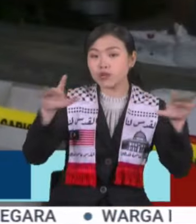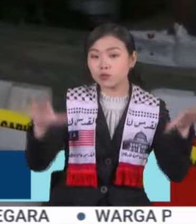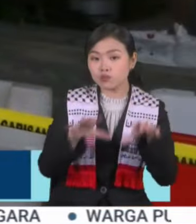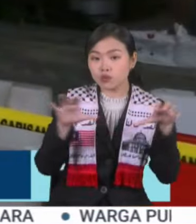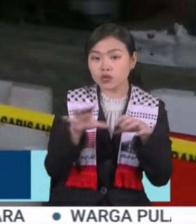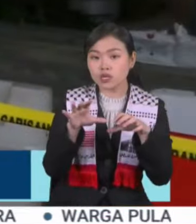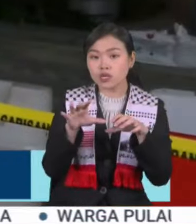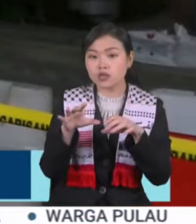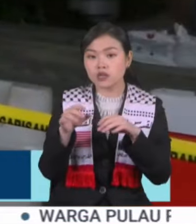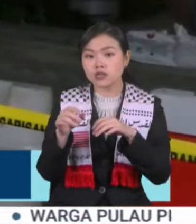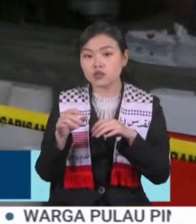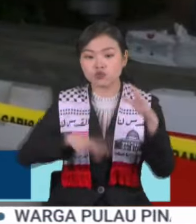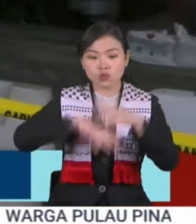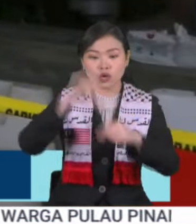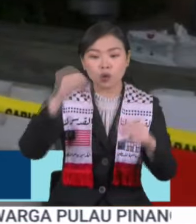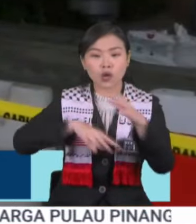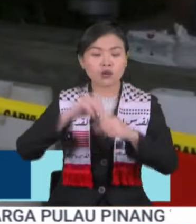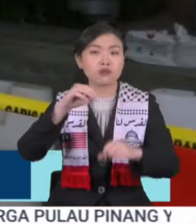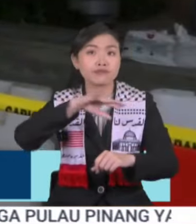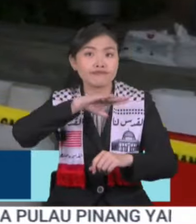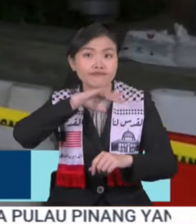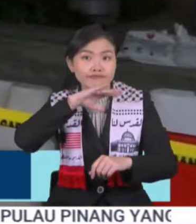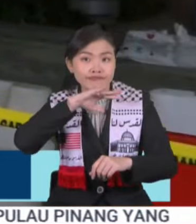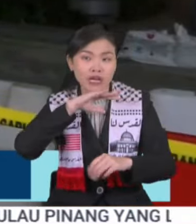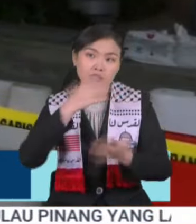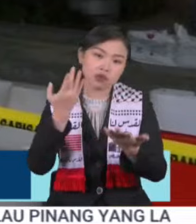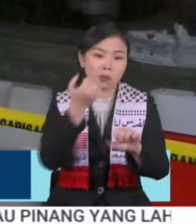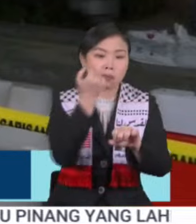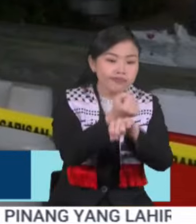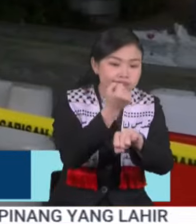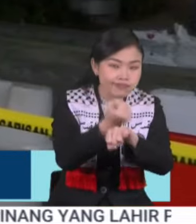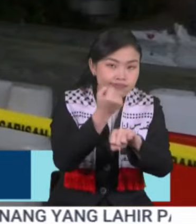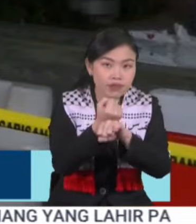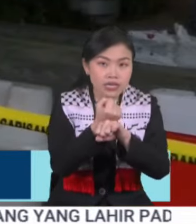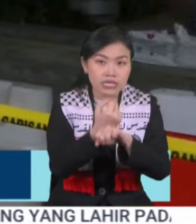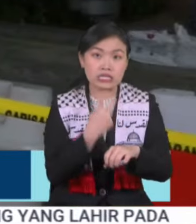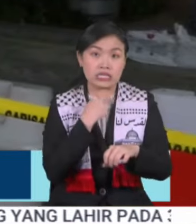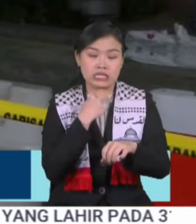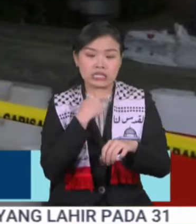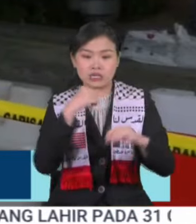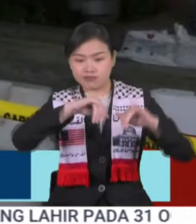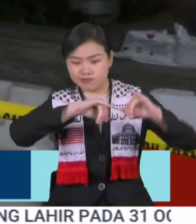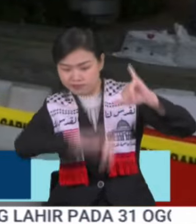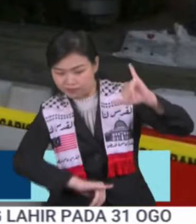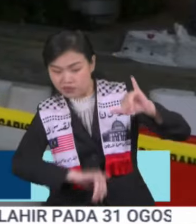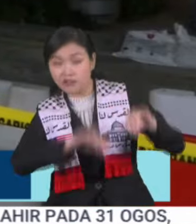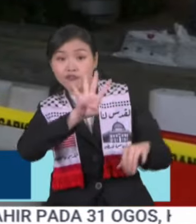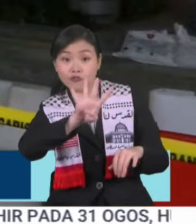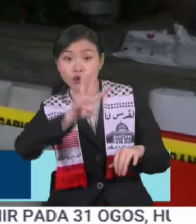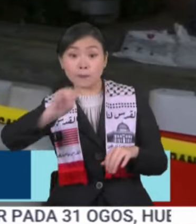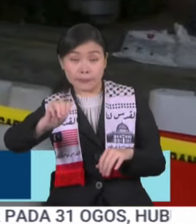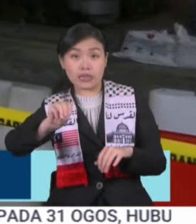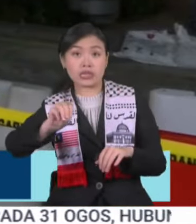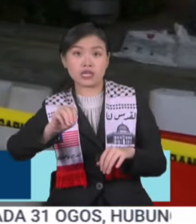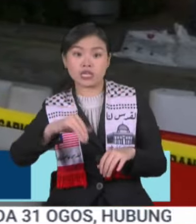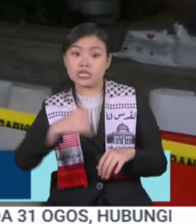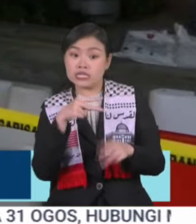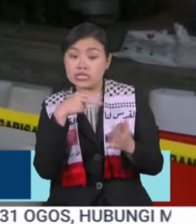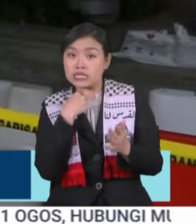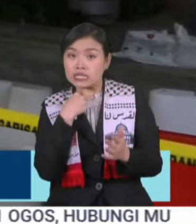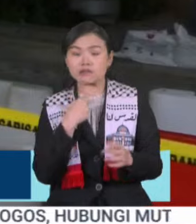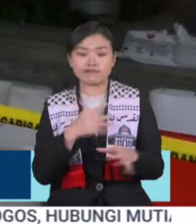untuk mengalihkan sisa batuan yang terperangkap sedalam 4 meter dari lurang runtuhan. Dan